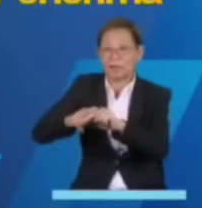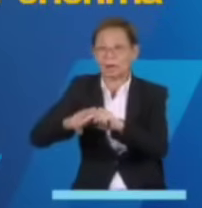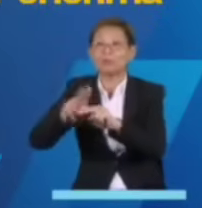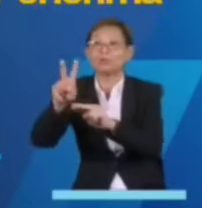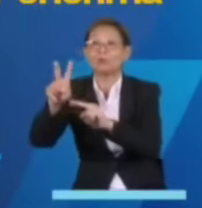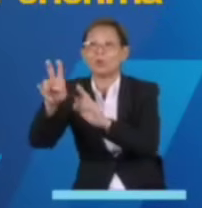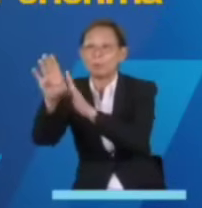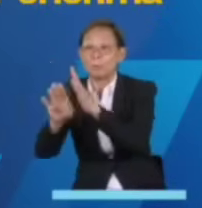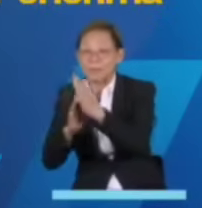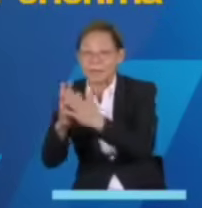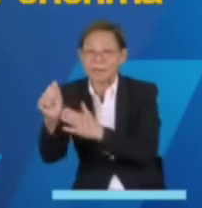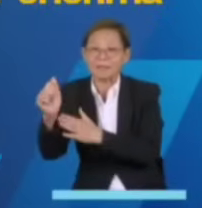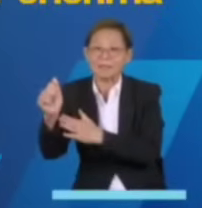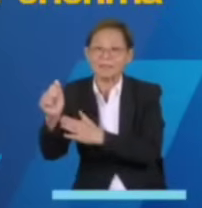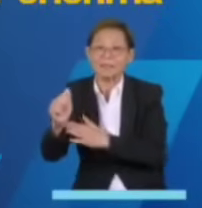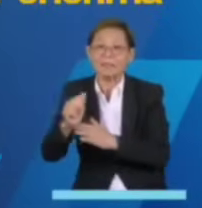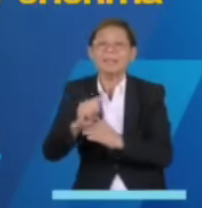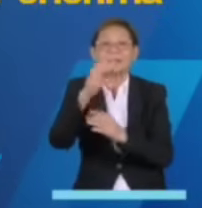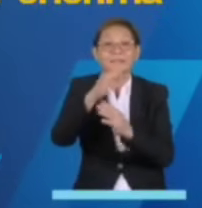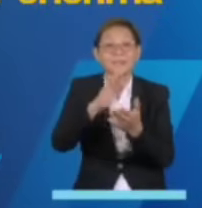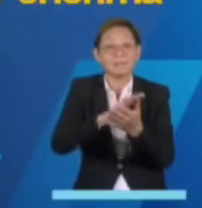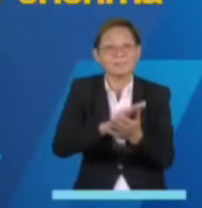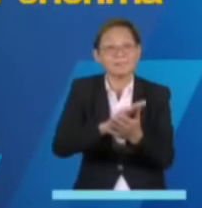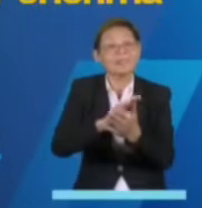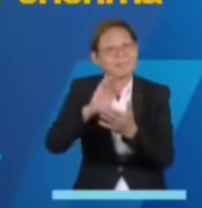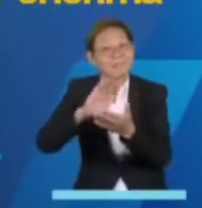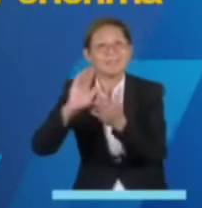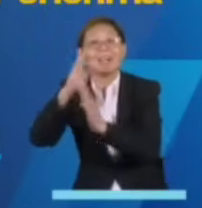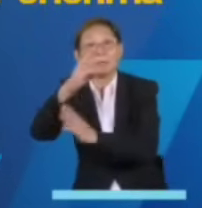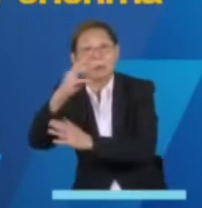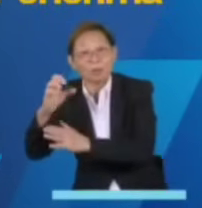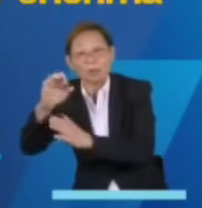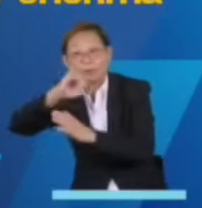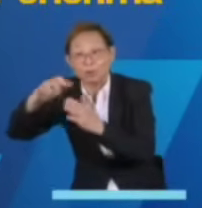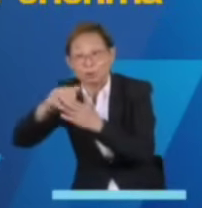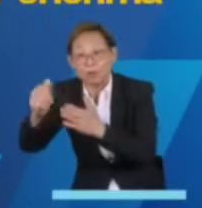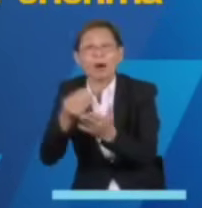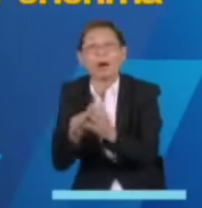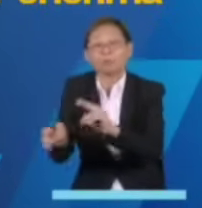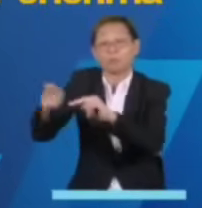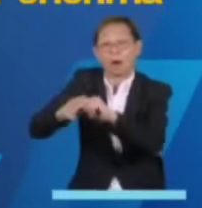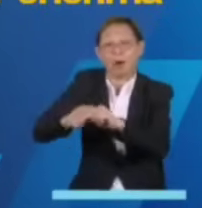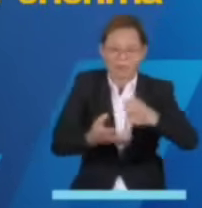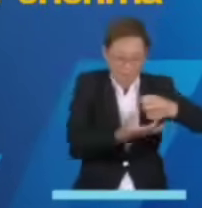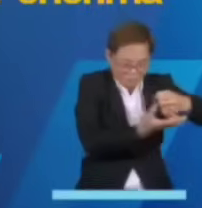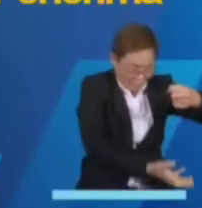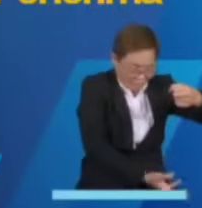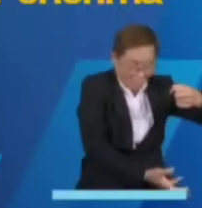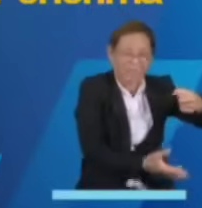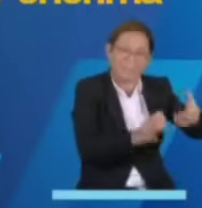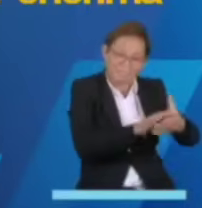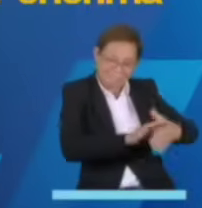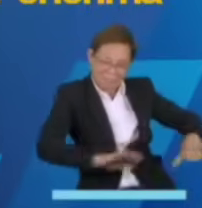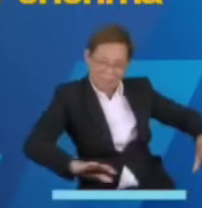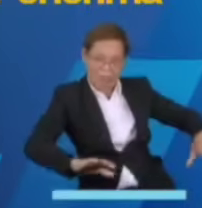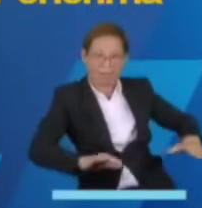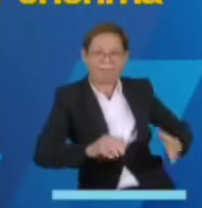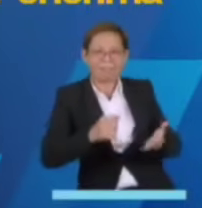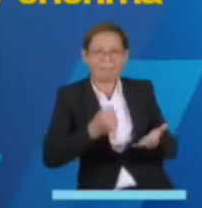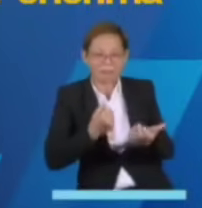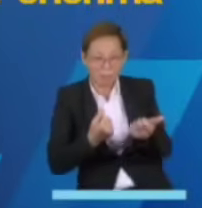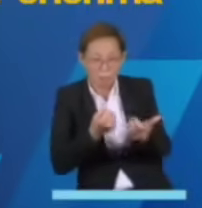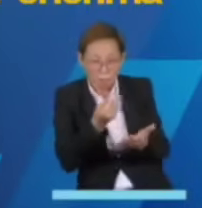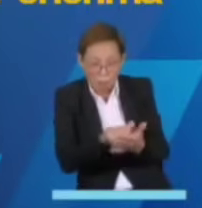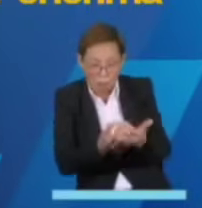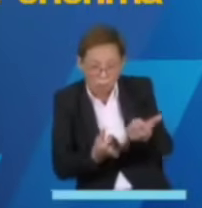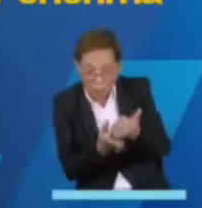daripada 130 juta jadi 600 juta. Itu dari dana yang kita selamatkan daripada subsidi yang membazir,